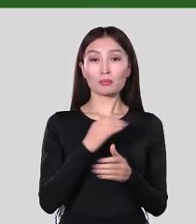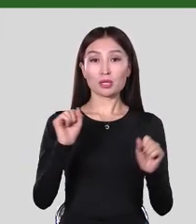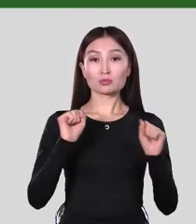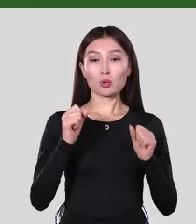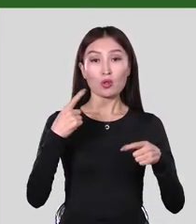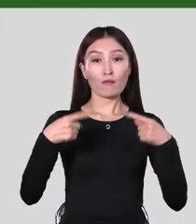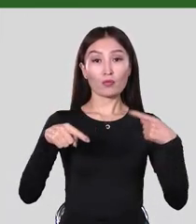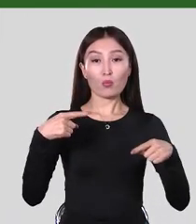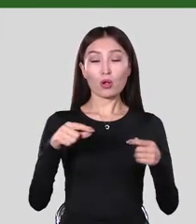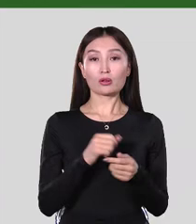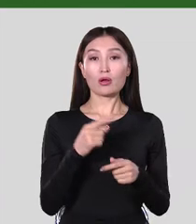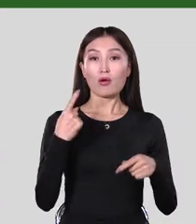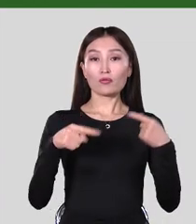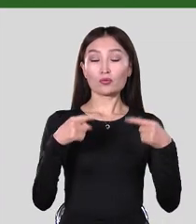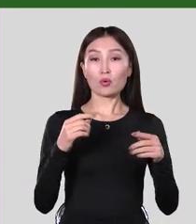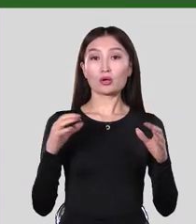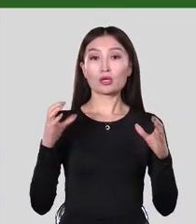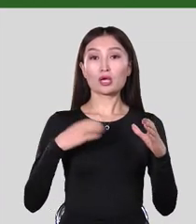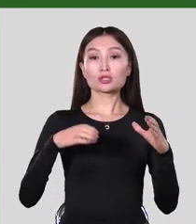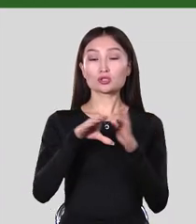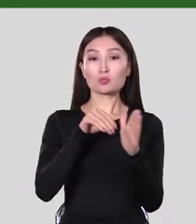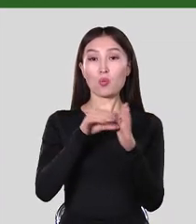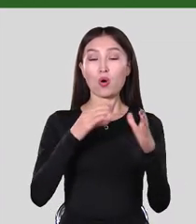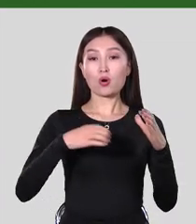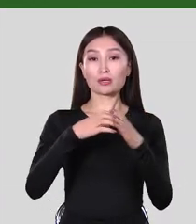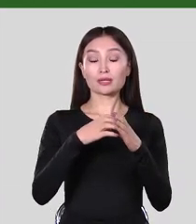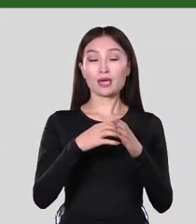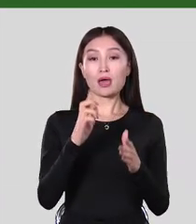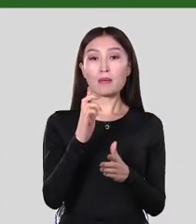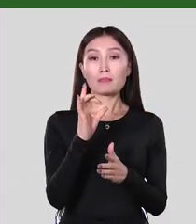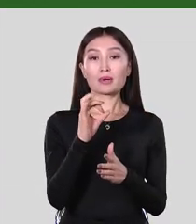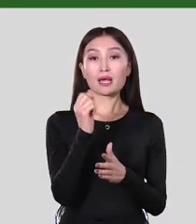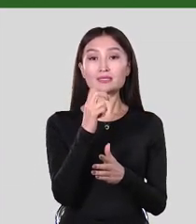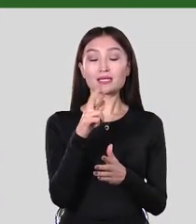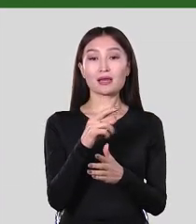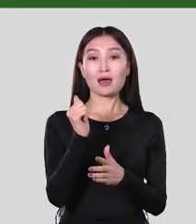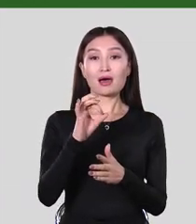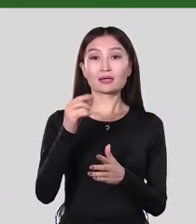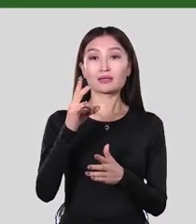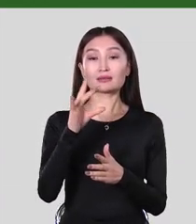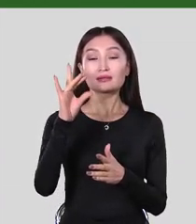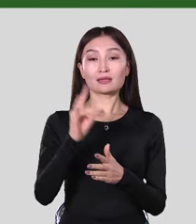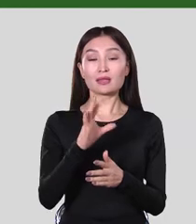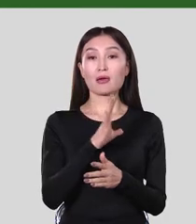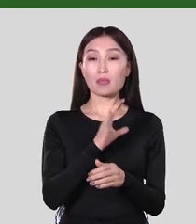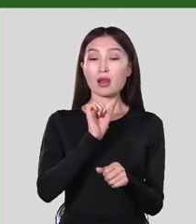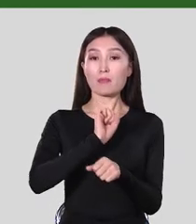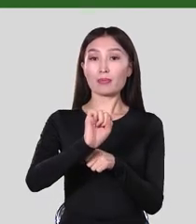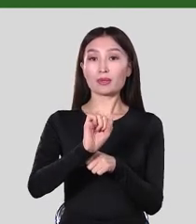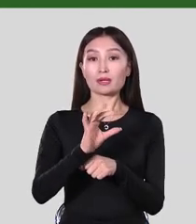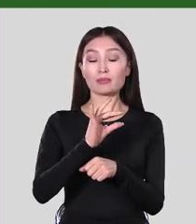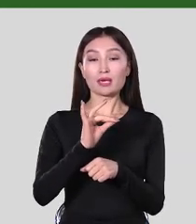спорта – футбол. Футбольные сборные Бразилии, Аргентины, Уругвая не раз становились победителями